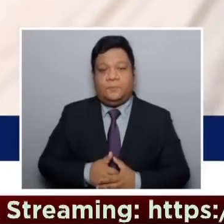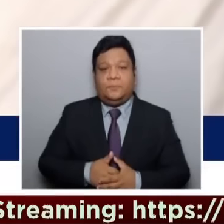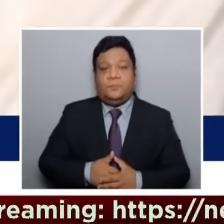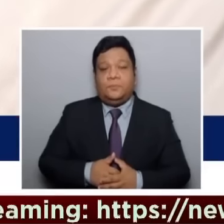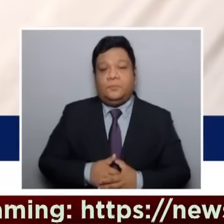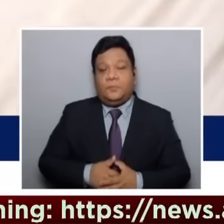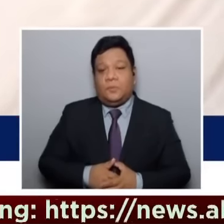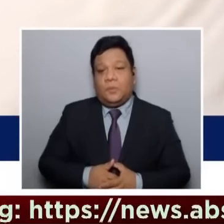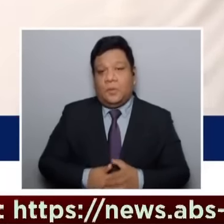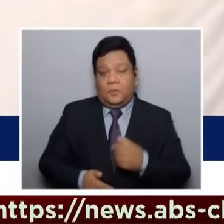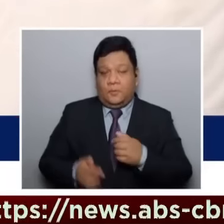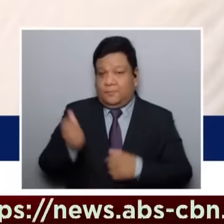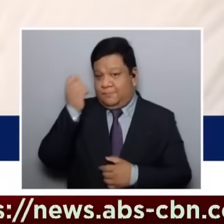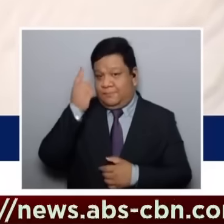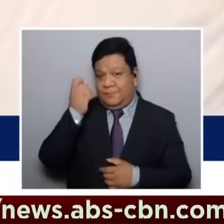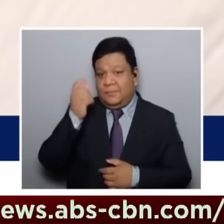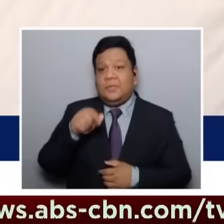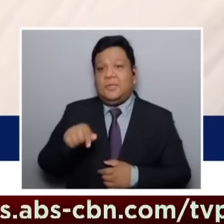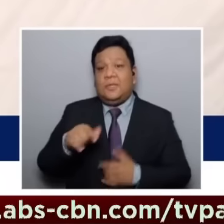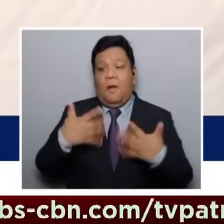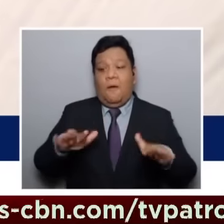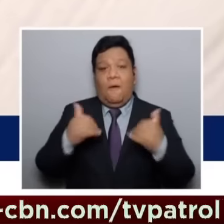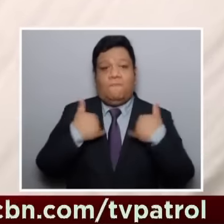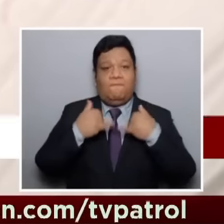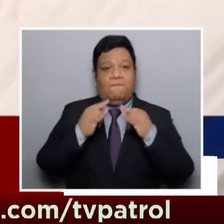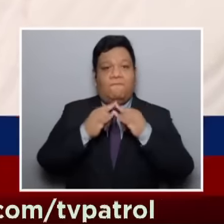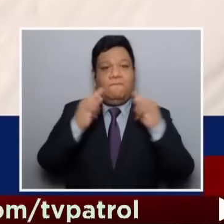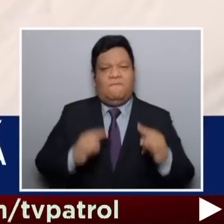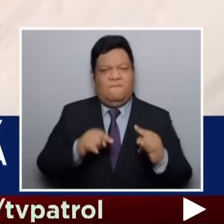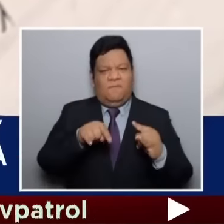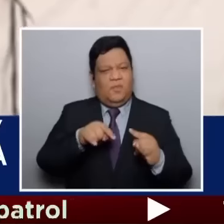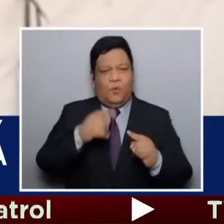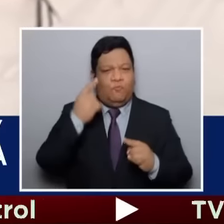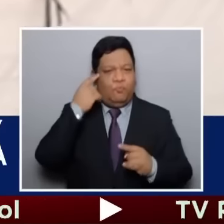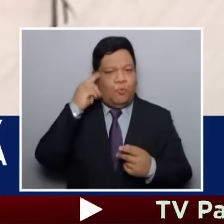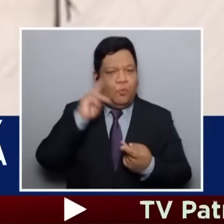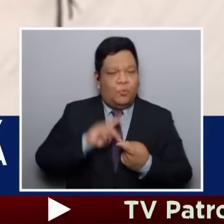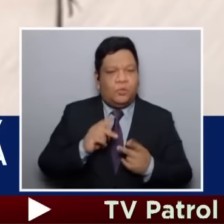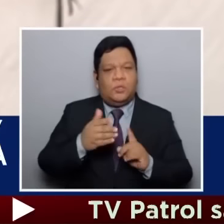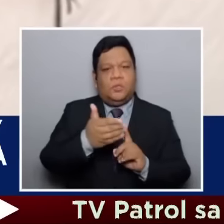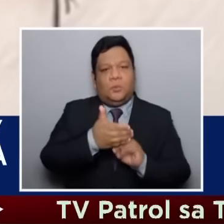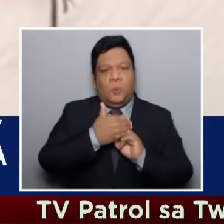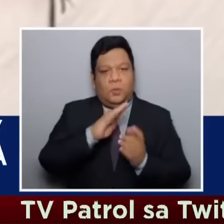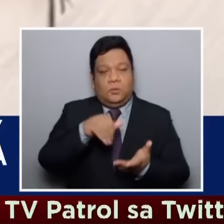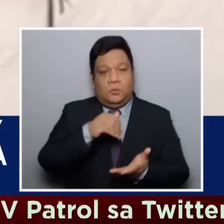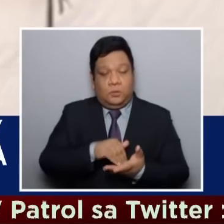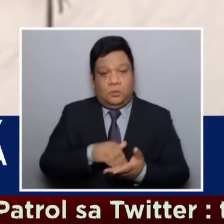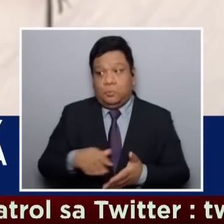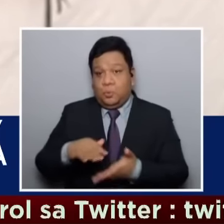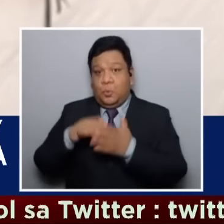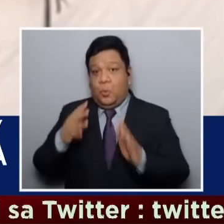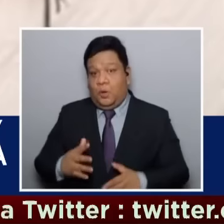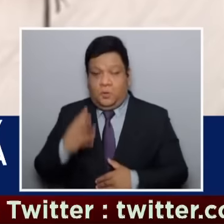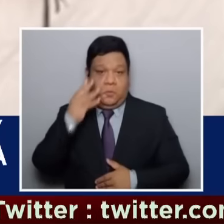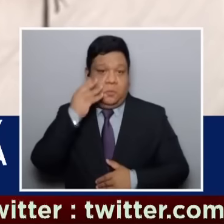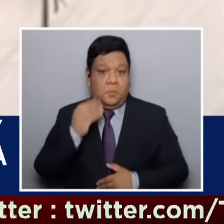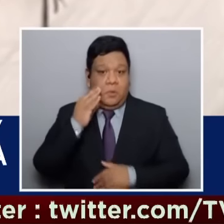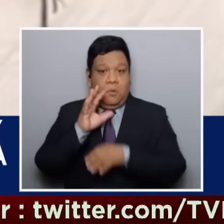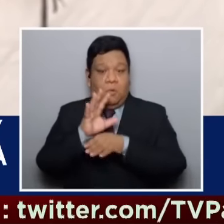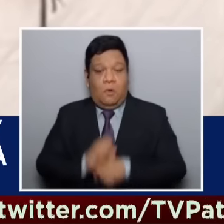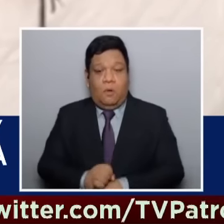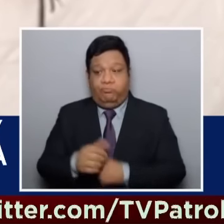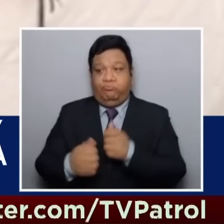ng paaralan, ang mga tents na ito na nagsisilbing quarantine facility, hindi pa muna mararanasan ng mga estudyante ang nakagawi ang flag raising